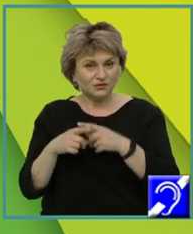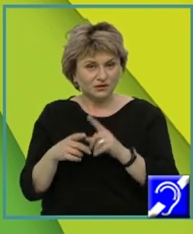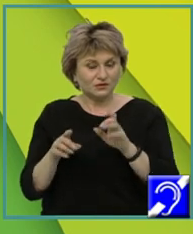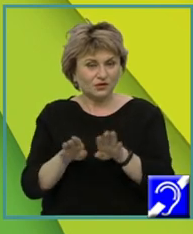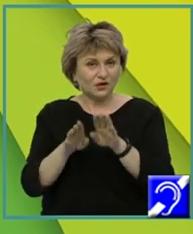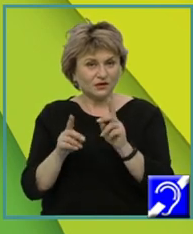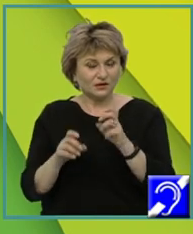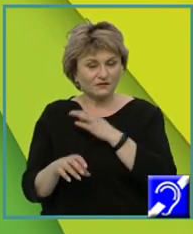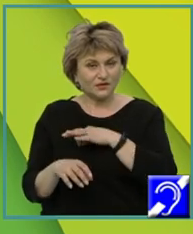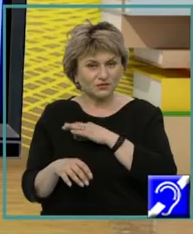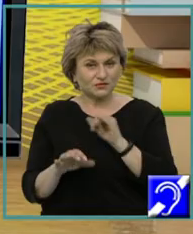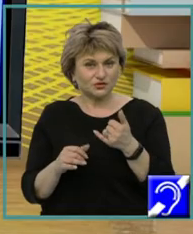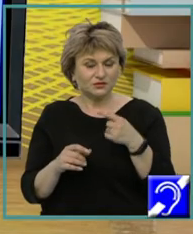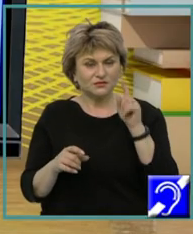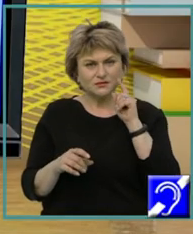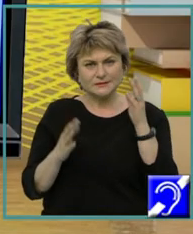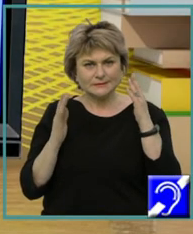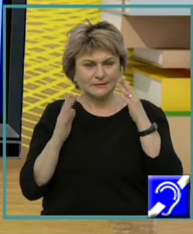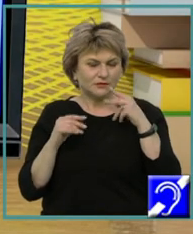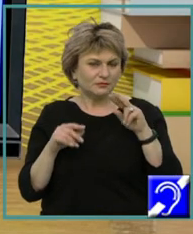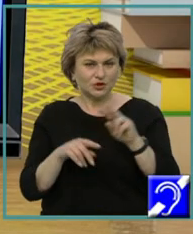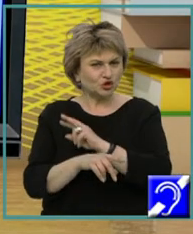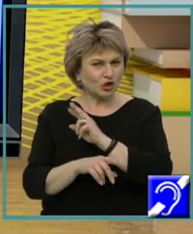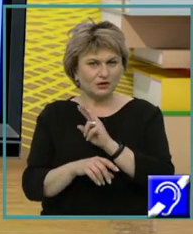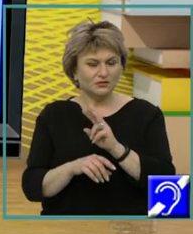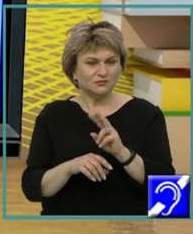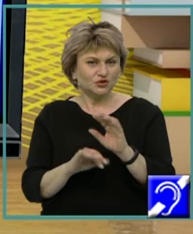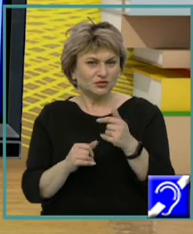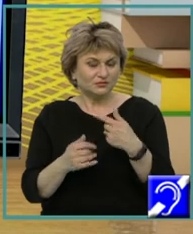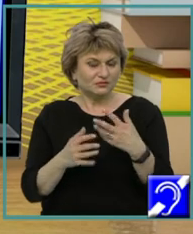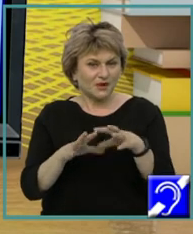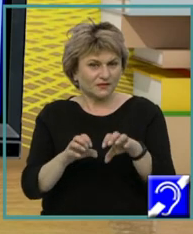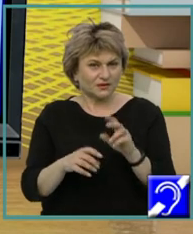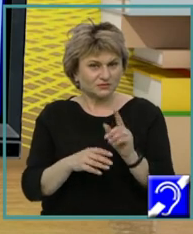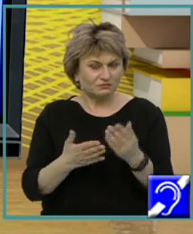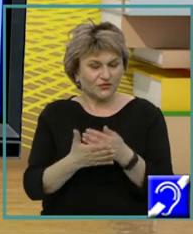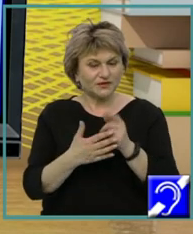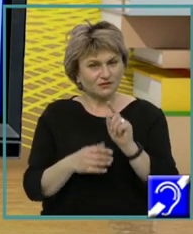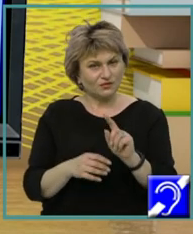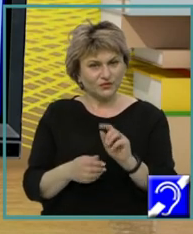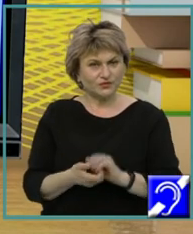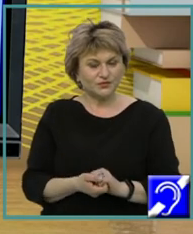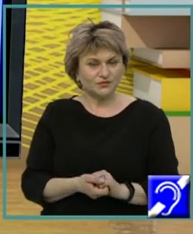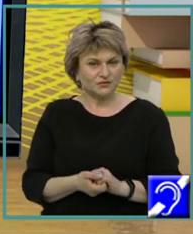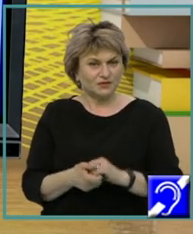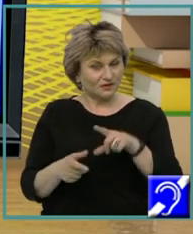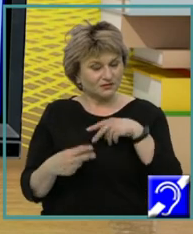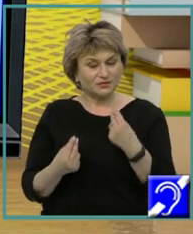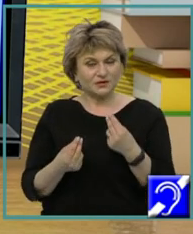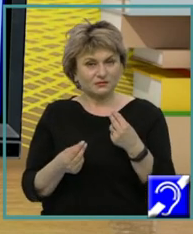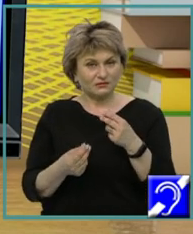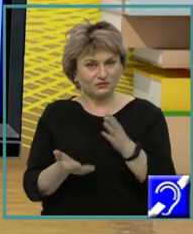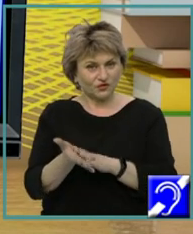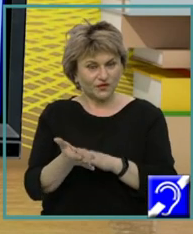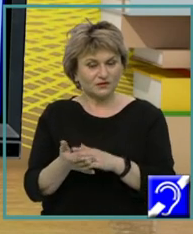facultate și Bănuiam că mă înșeală imediat ma tras în povestea lui ceea ce este bine de demonstrații de